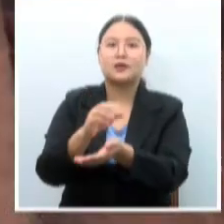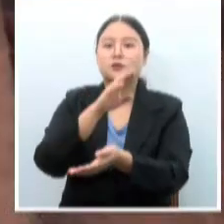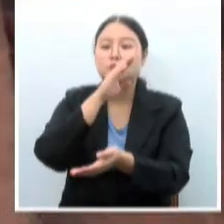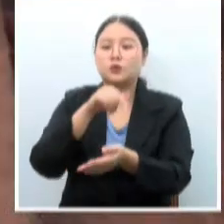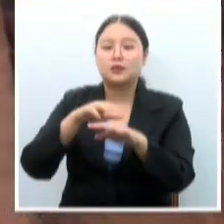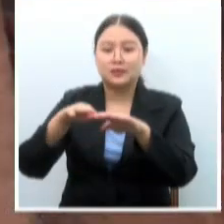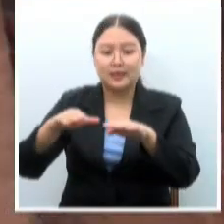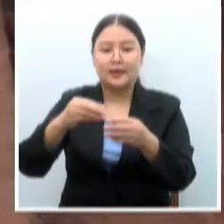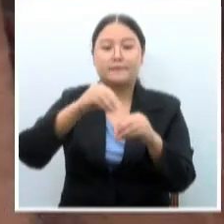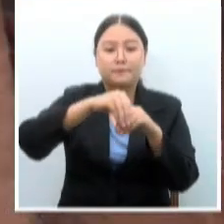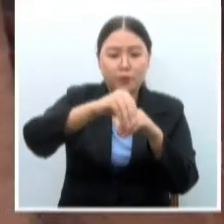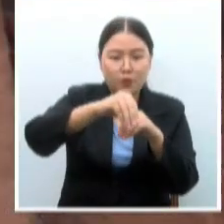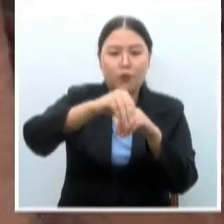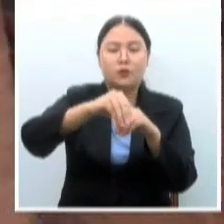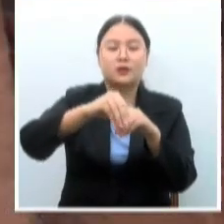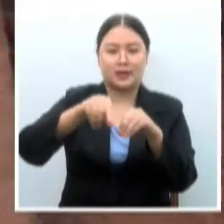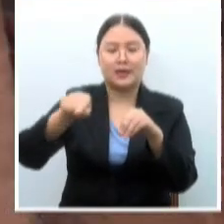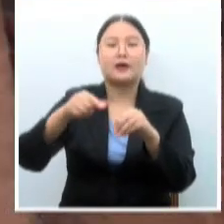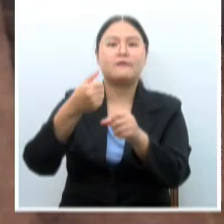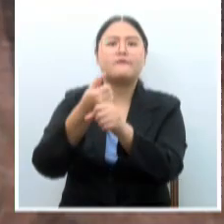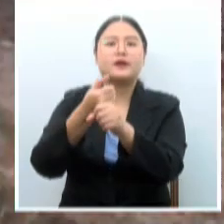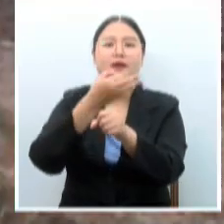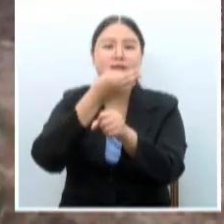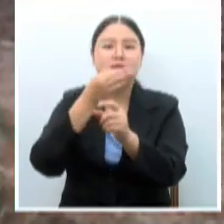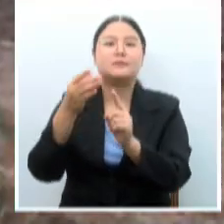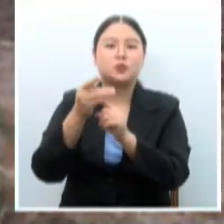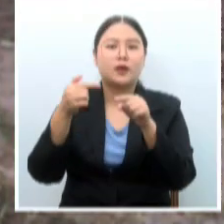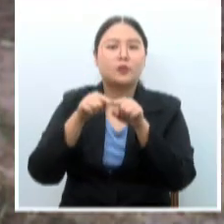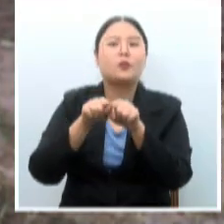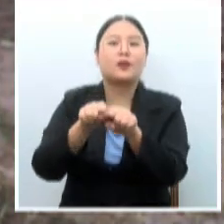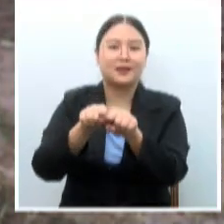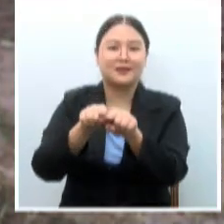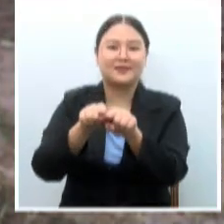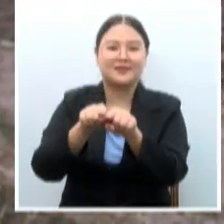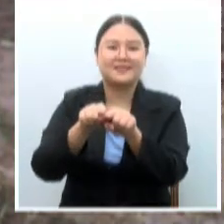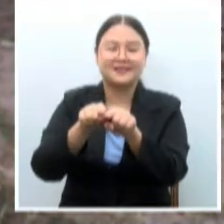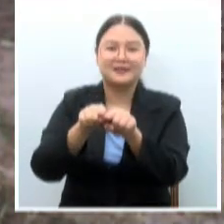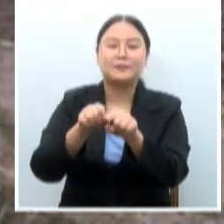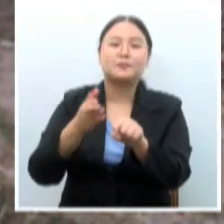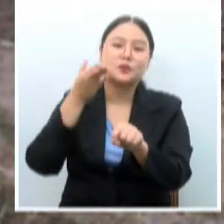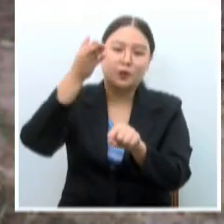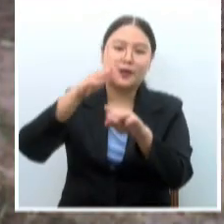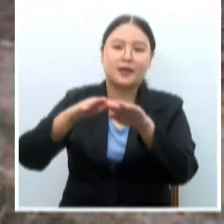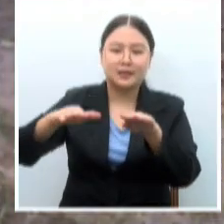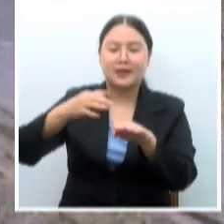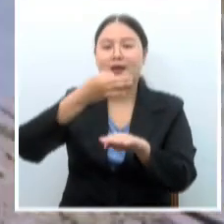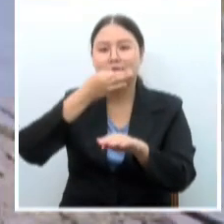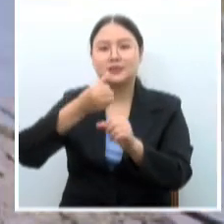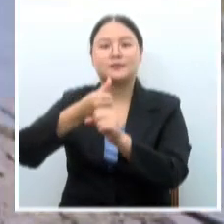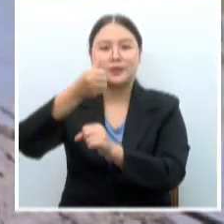รู้ทางด้านเกษตรทฤษฎีแผนใหม่ที่สามารถนำไปประกอบเป็นอาชีพต่อไปได้ในอนาค